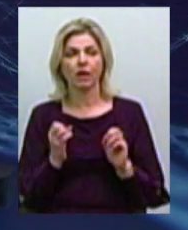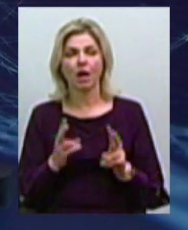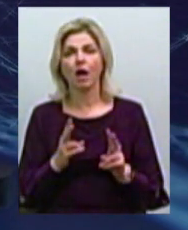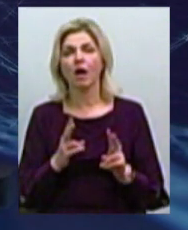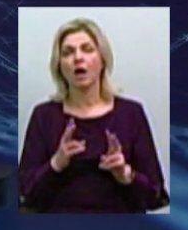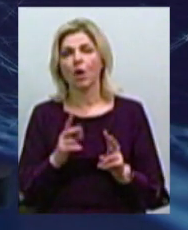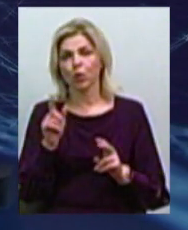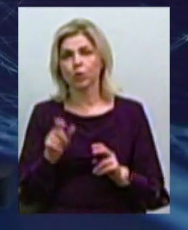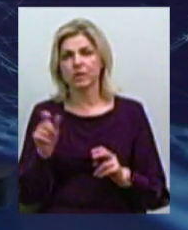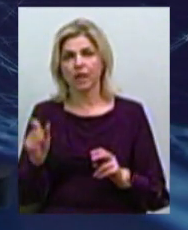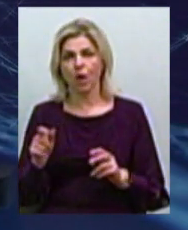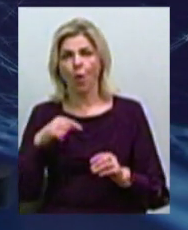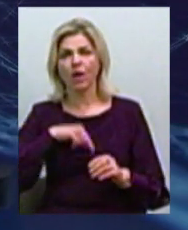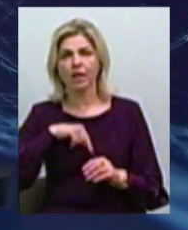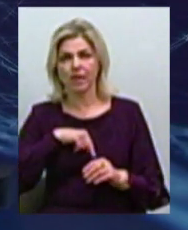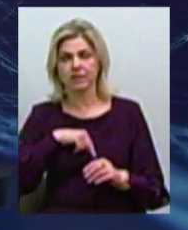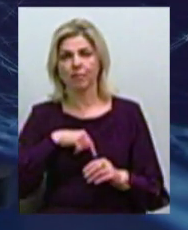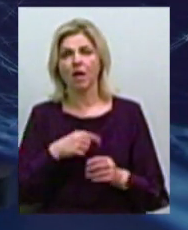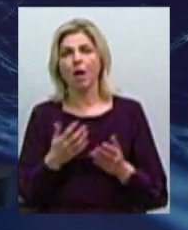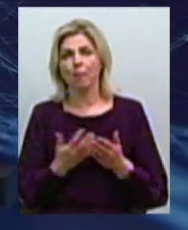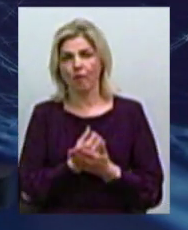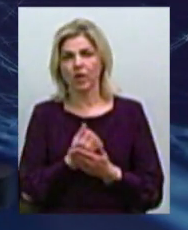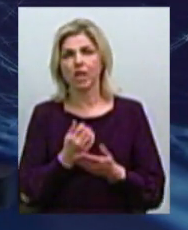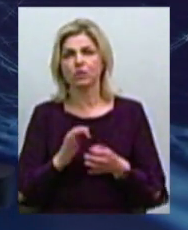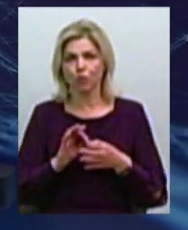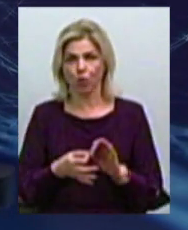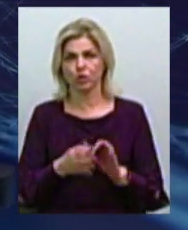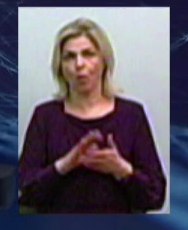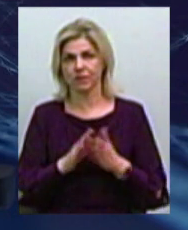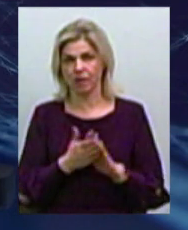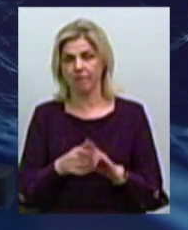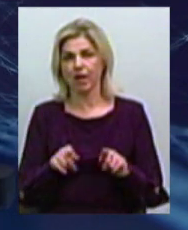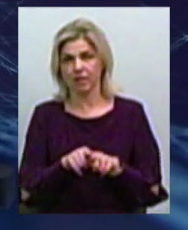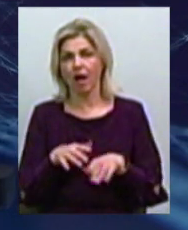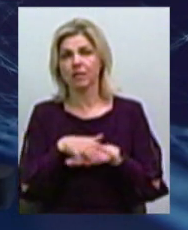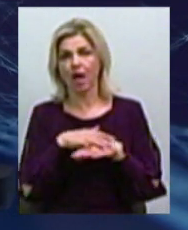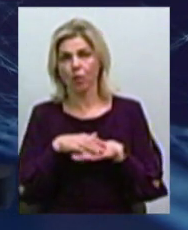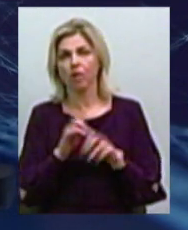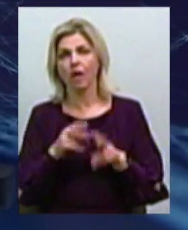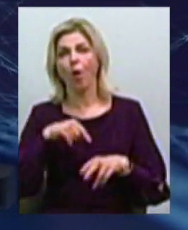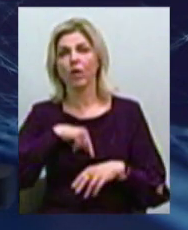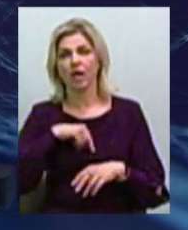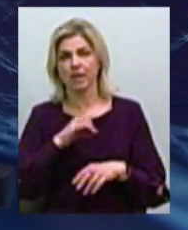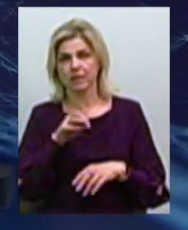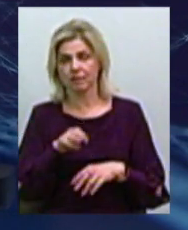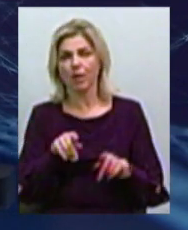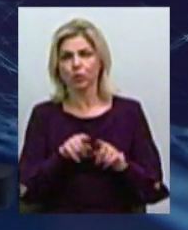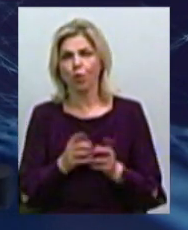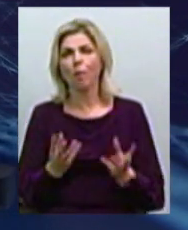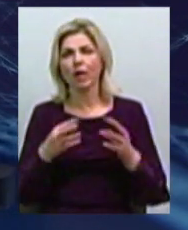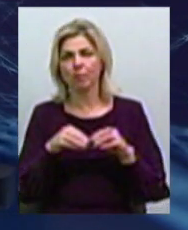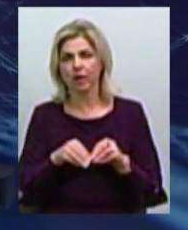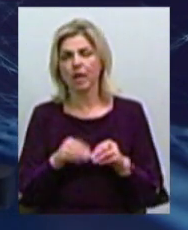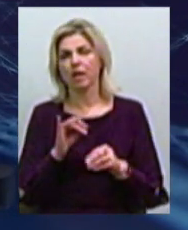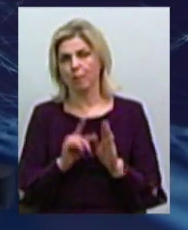да, мобілізується в якийсь певний момент, коли от потрапляє в складні обставини. Так само і народ, який є організмом, він теж мобілізується, об'єднується і